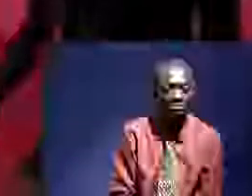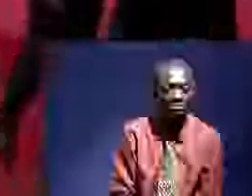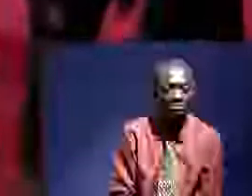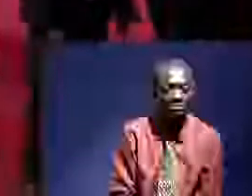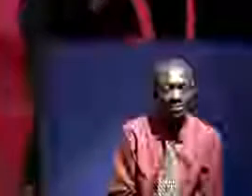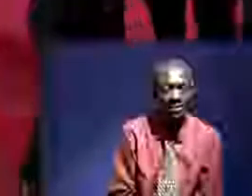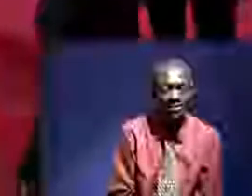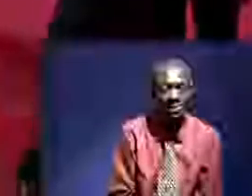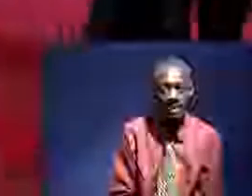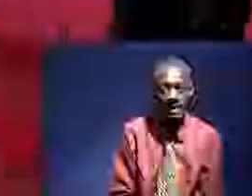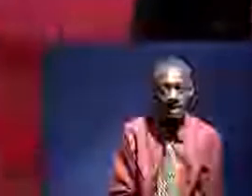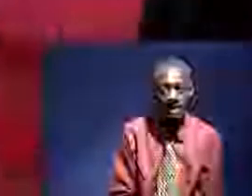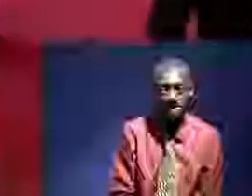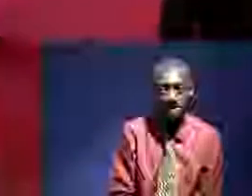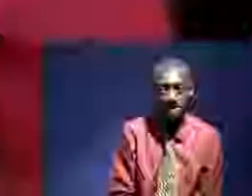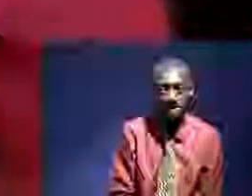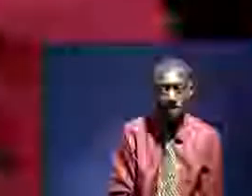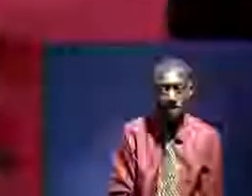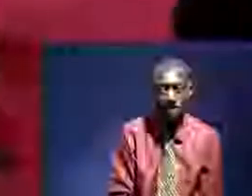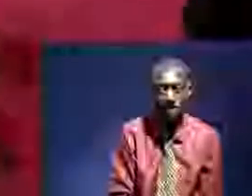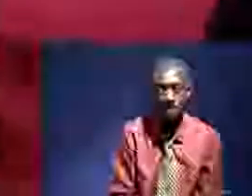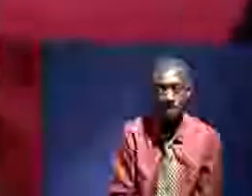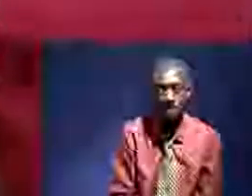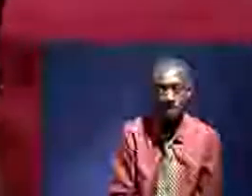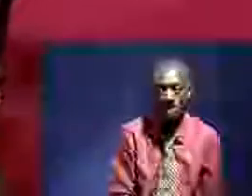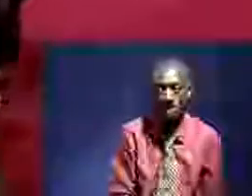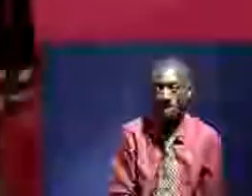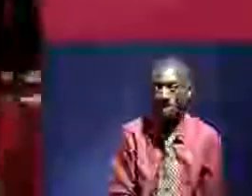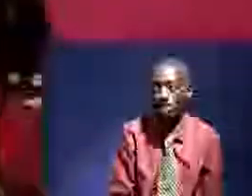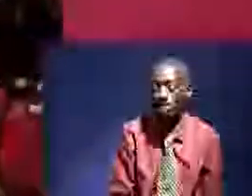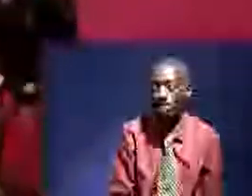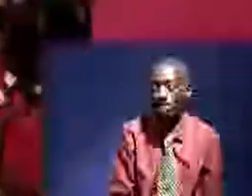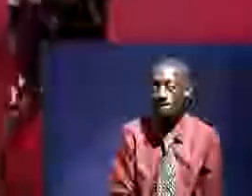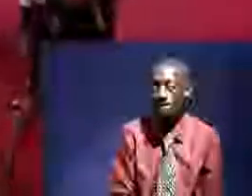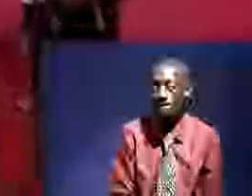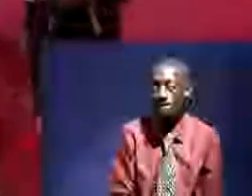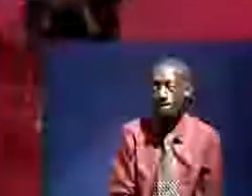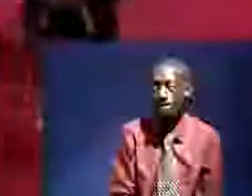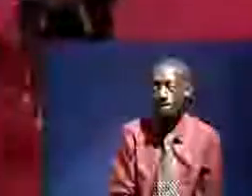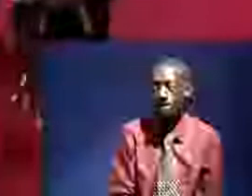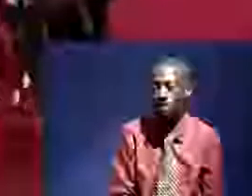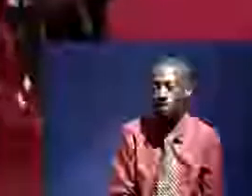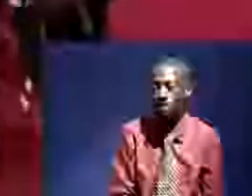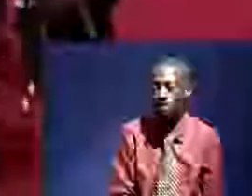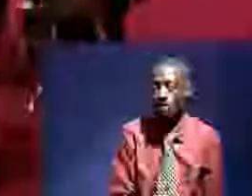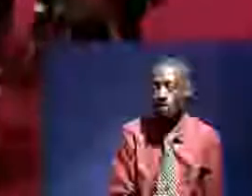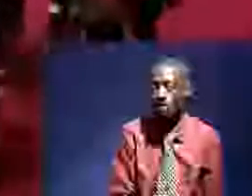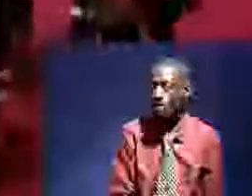Thank you.